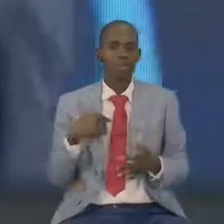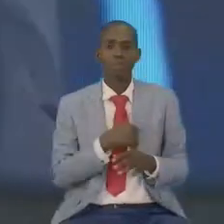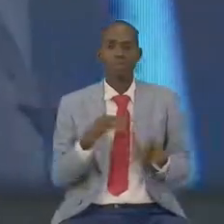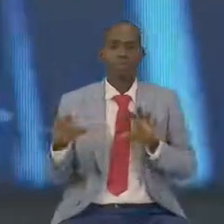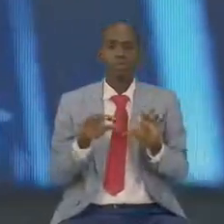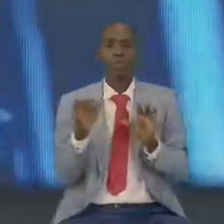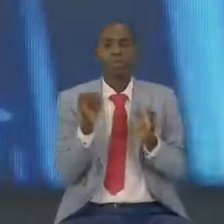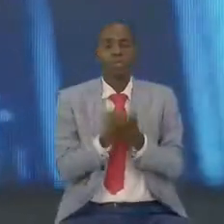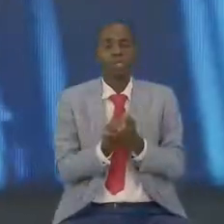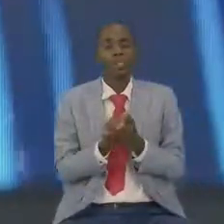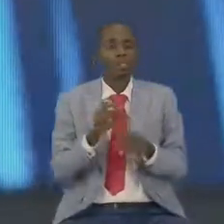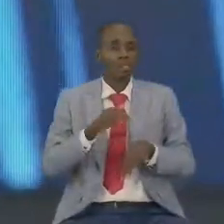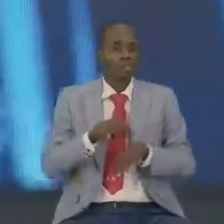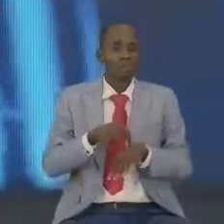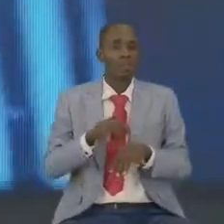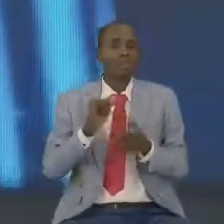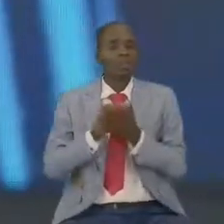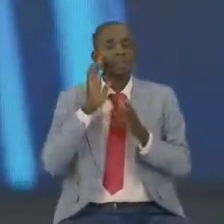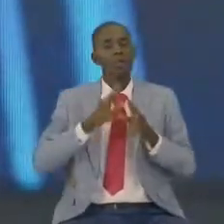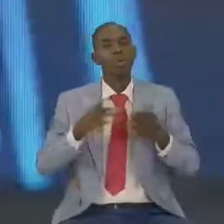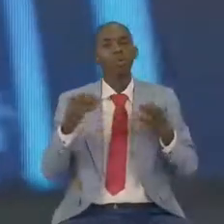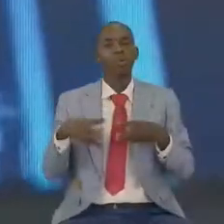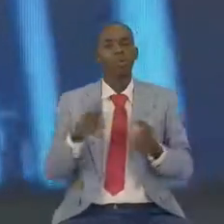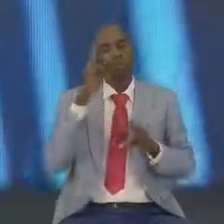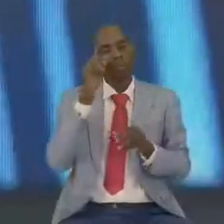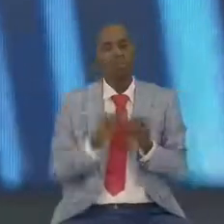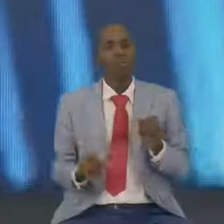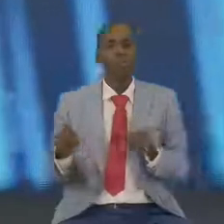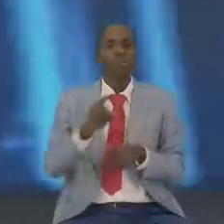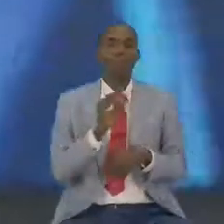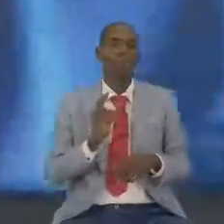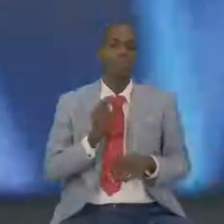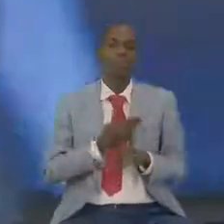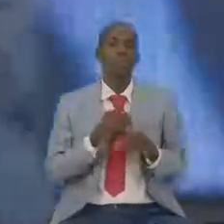ouvrir le chemin pour chacun de nous. Au nom de Jésus.